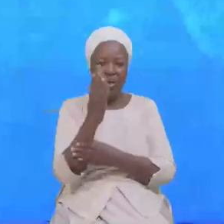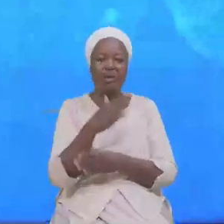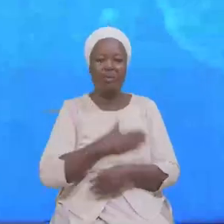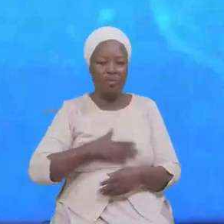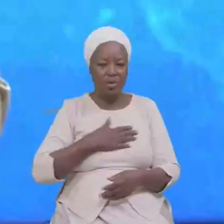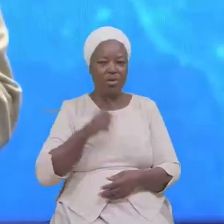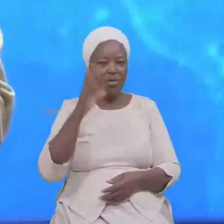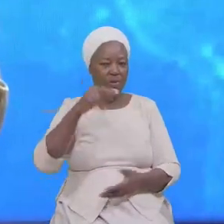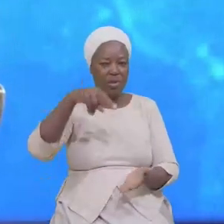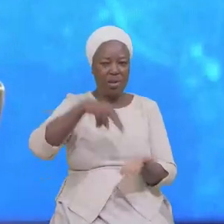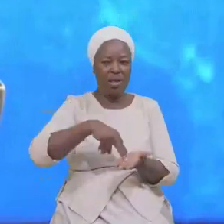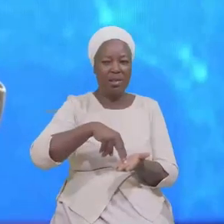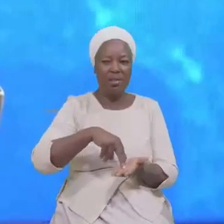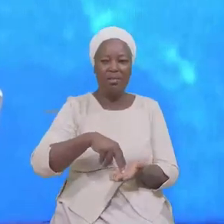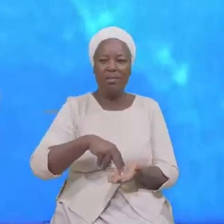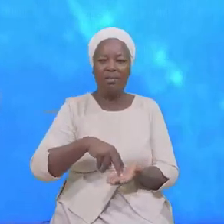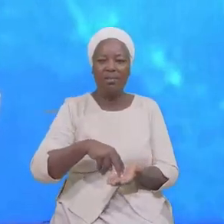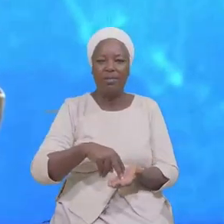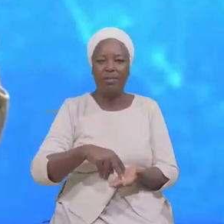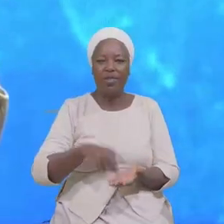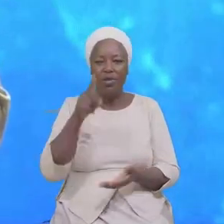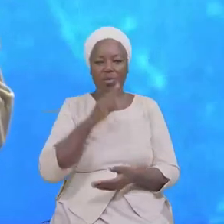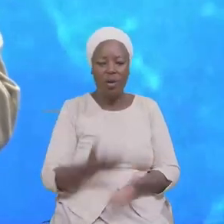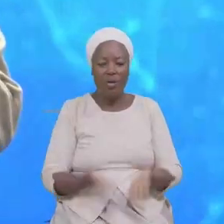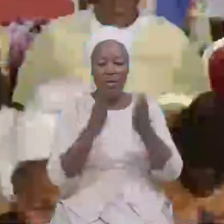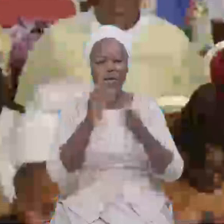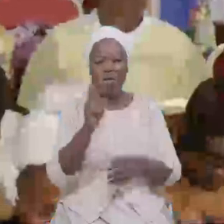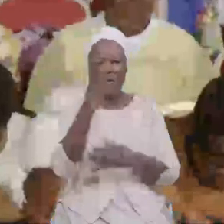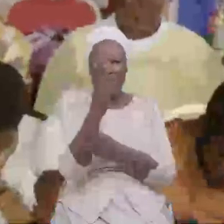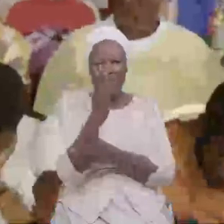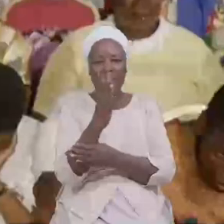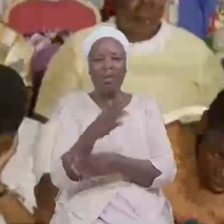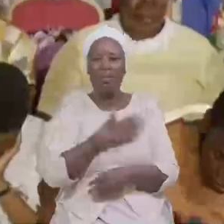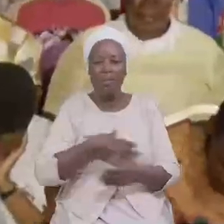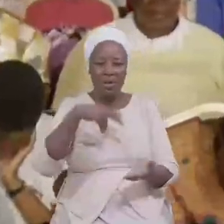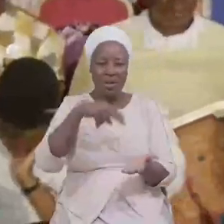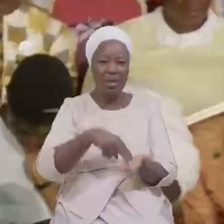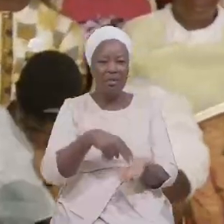mets-toi debout. Tu lèves ta main, alors lève-toi.